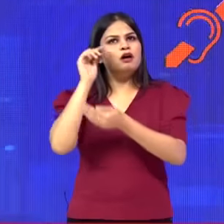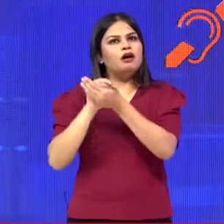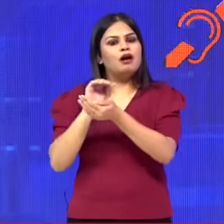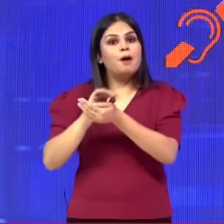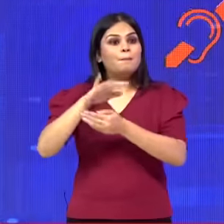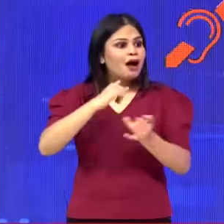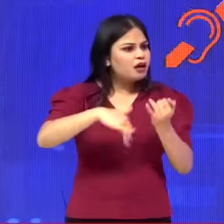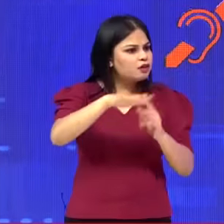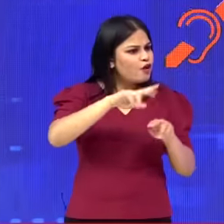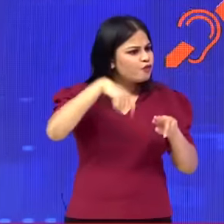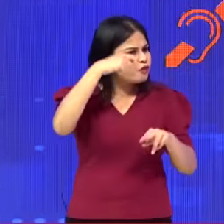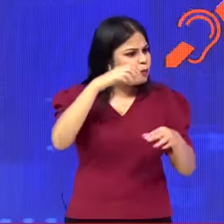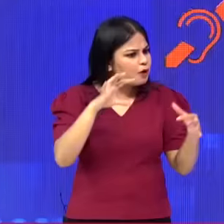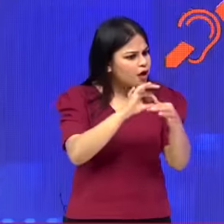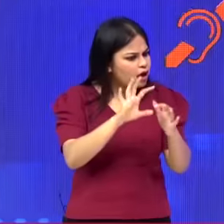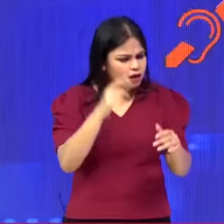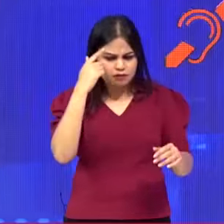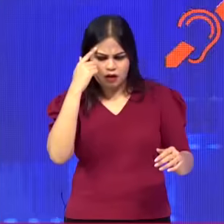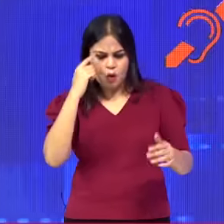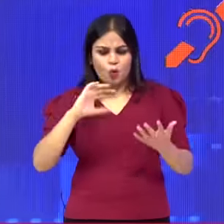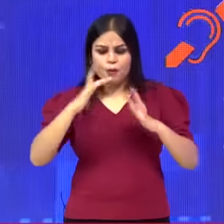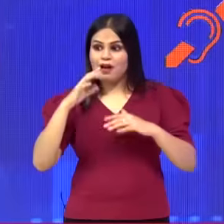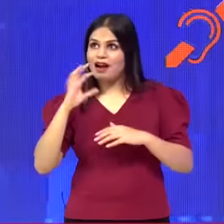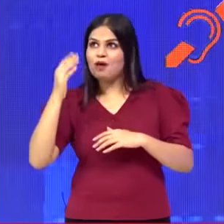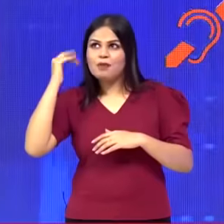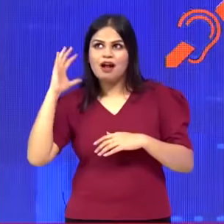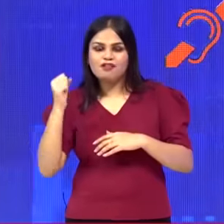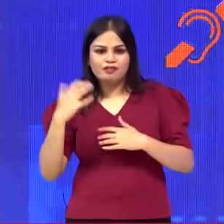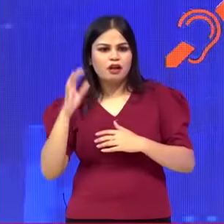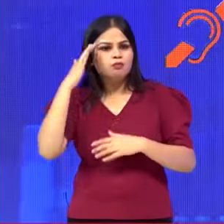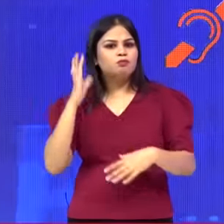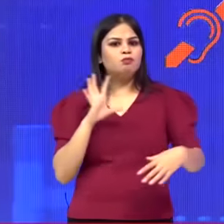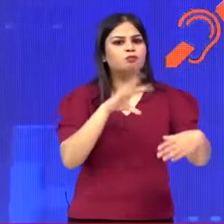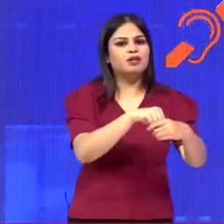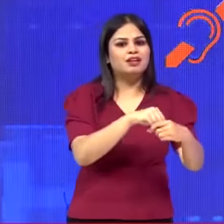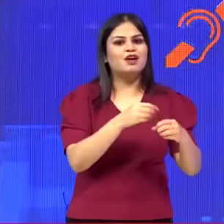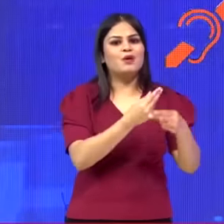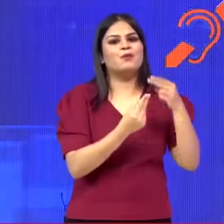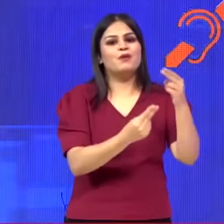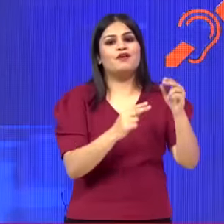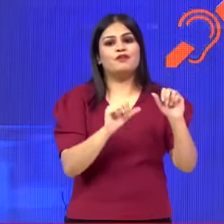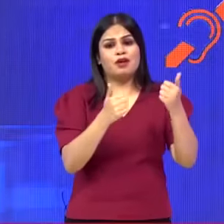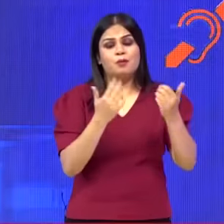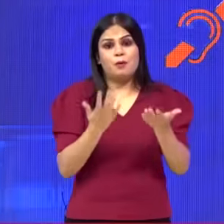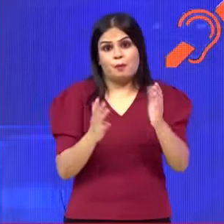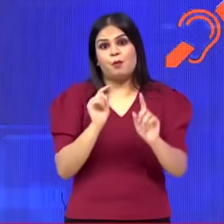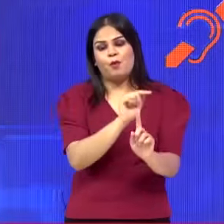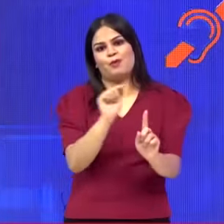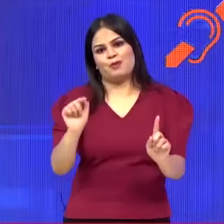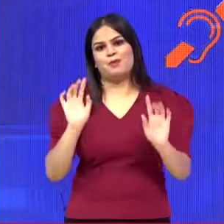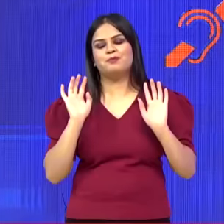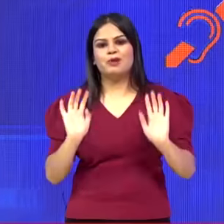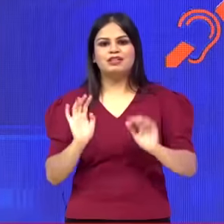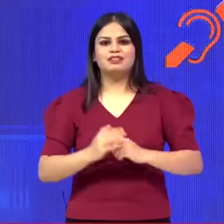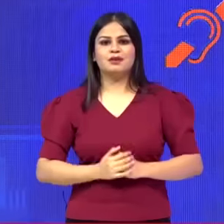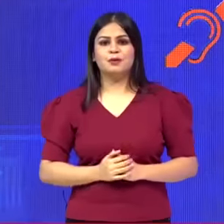सिचुएशन ऐसा आ गया कि वो यू नो जो रियल लाइफ की चीज़ है वो हम डाल सकें फिल्म के अंदर, दैट्स व्हाई दे कैच ऑन आल्सो। तो